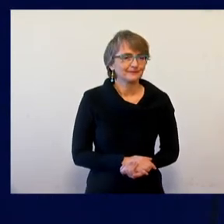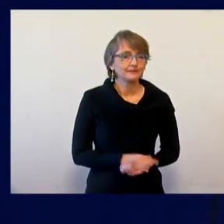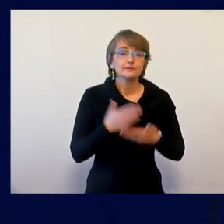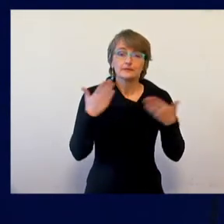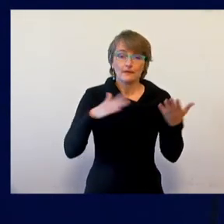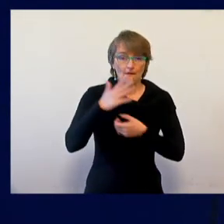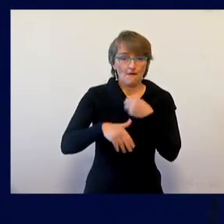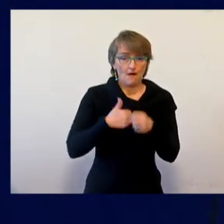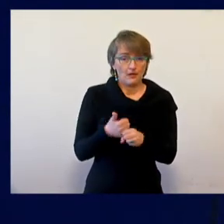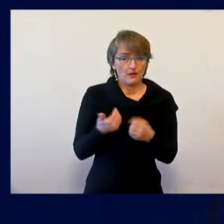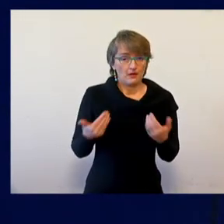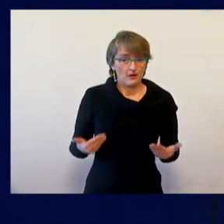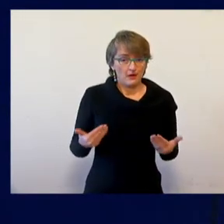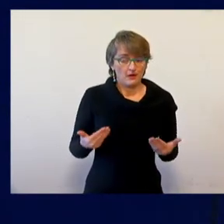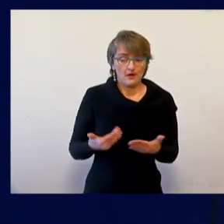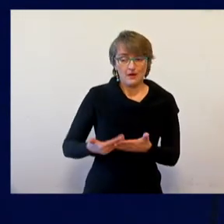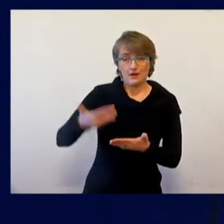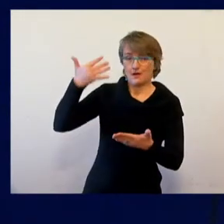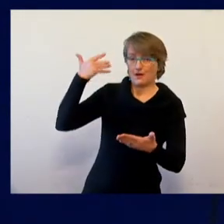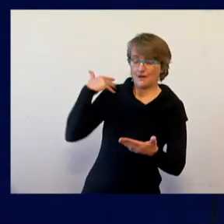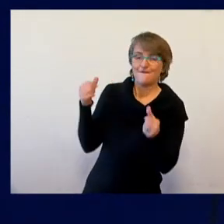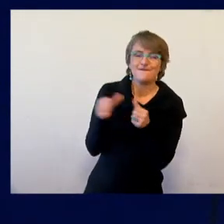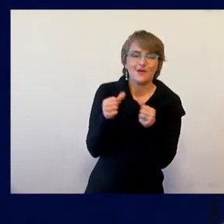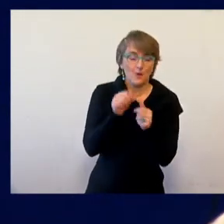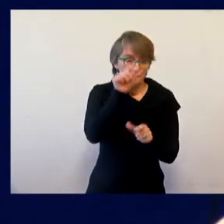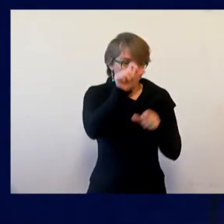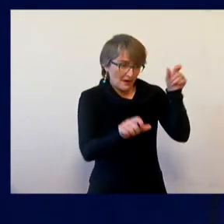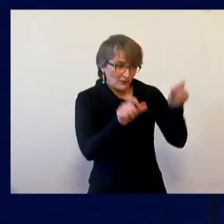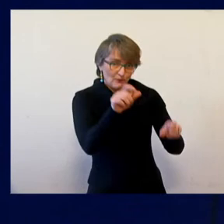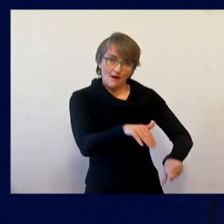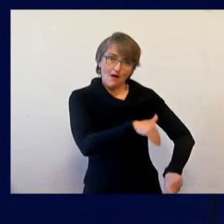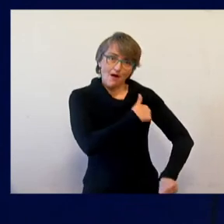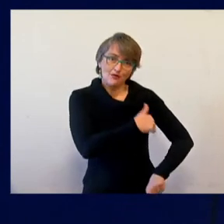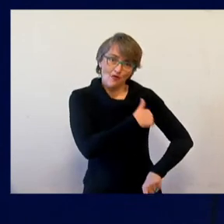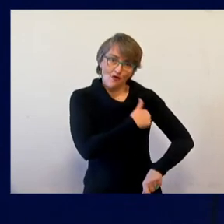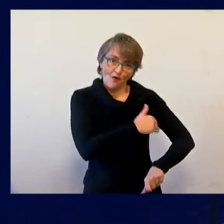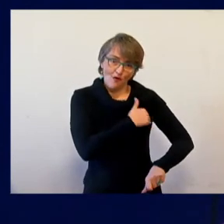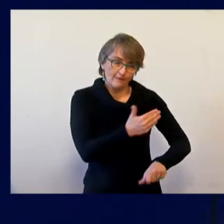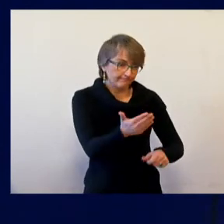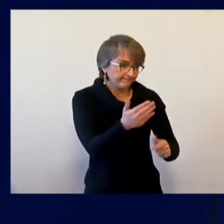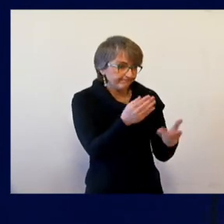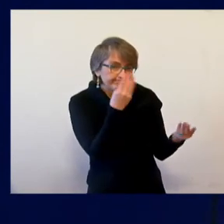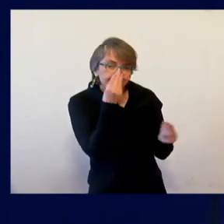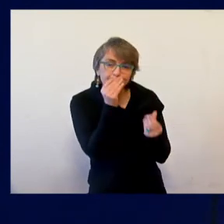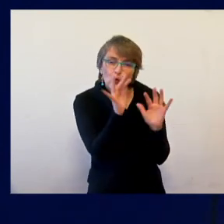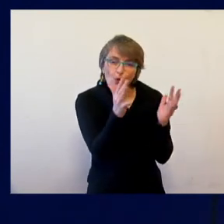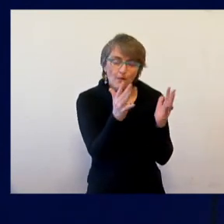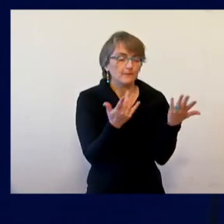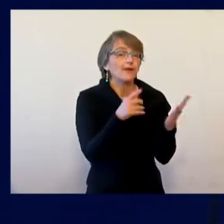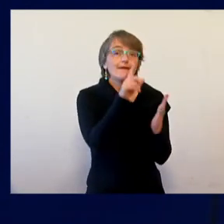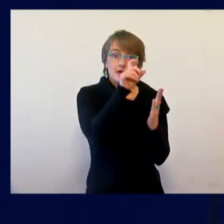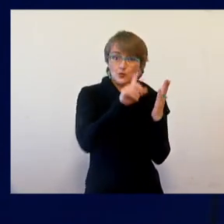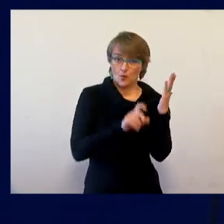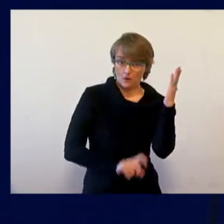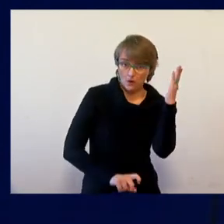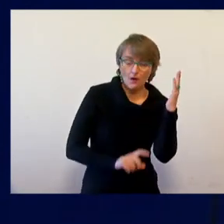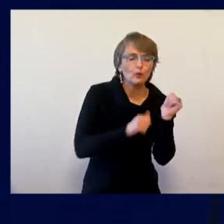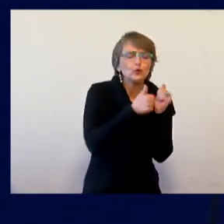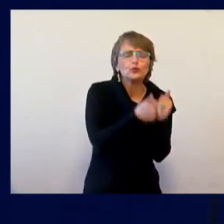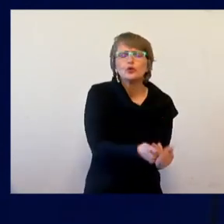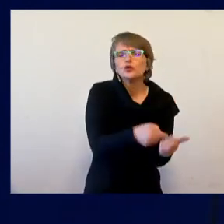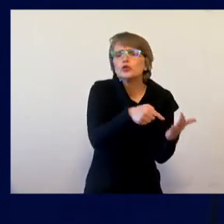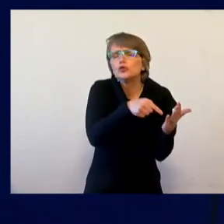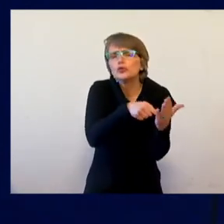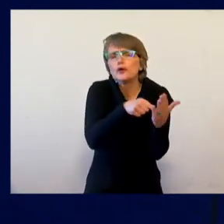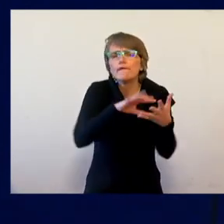Cette année, nous avons recueilli les impressions des agents en rédigeant un questionnaire qui leur a été transmis par différentes voies de manière à ce